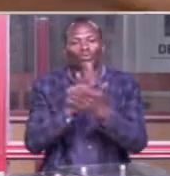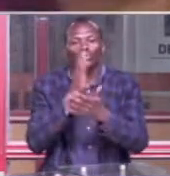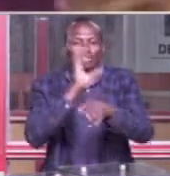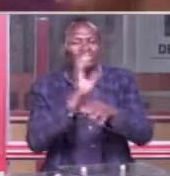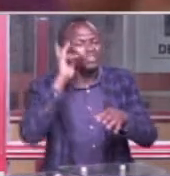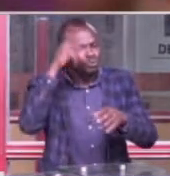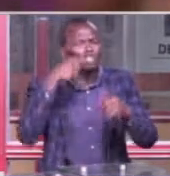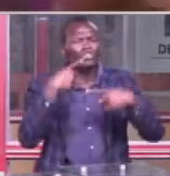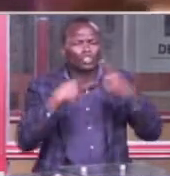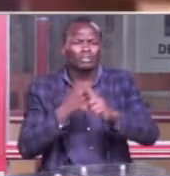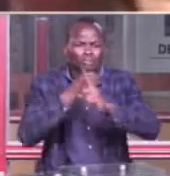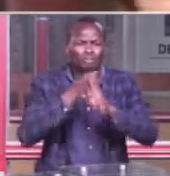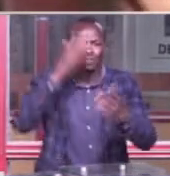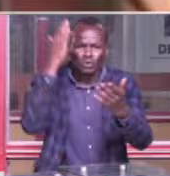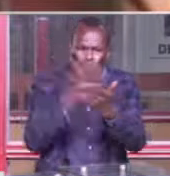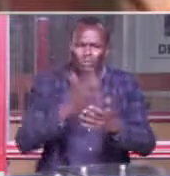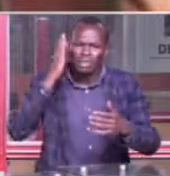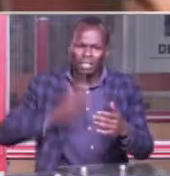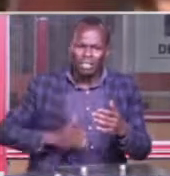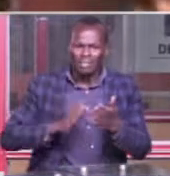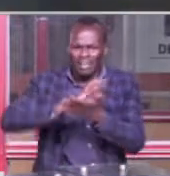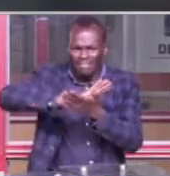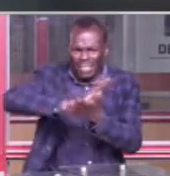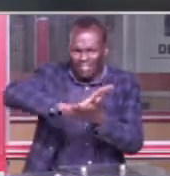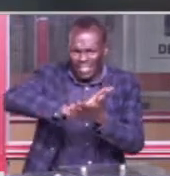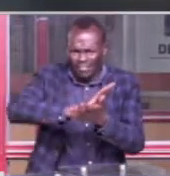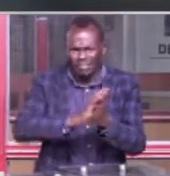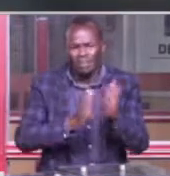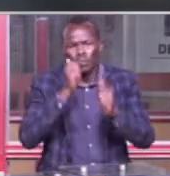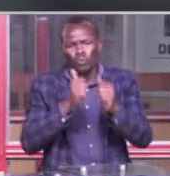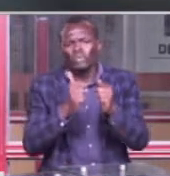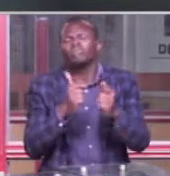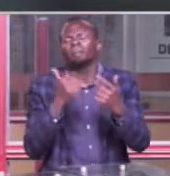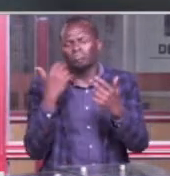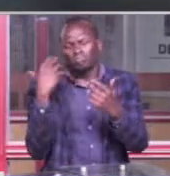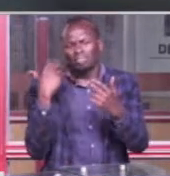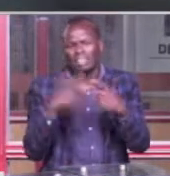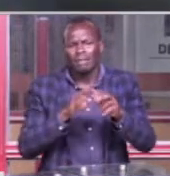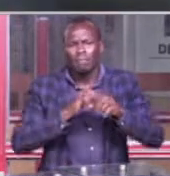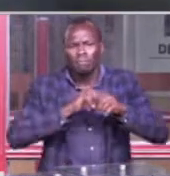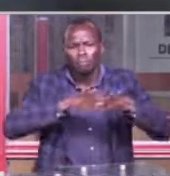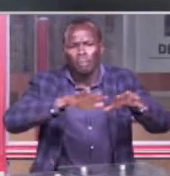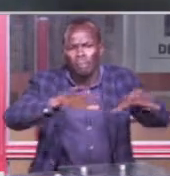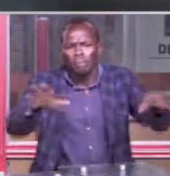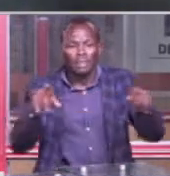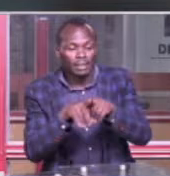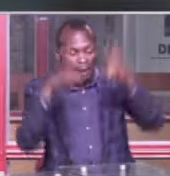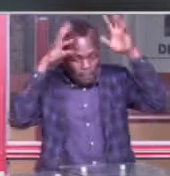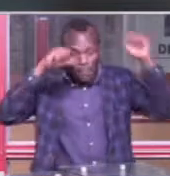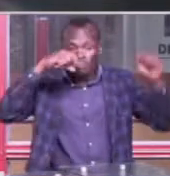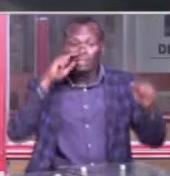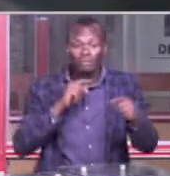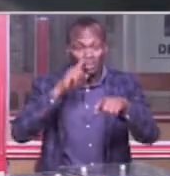ga. Ogwali kutaniso kusenka nye guanga. President Museveni ya sinza kumukuru gunagumi ya sabali wizomu ya